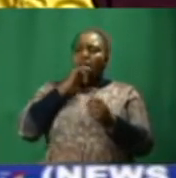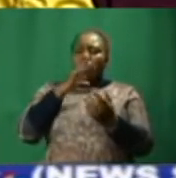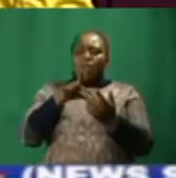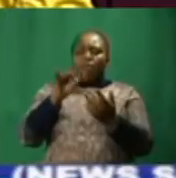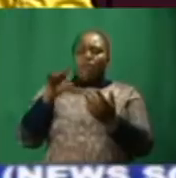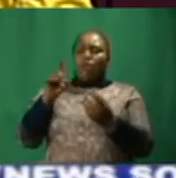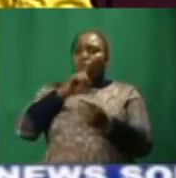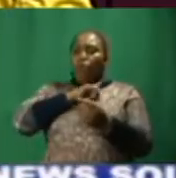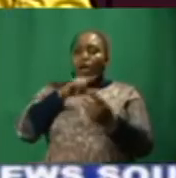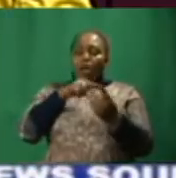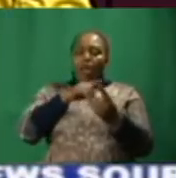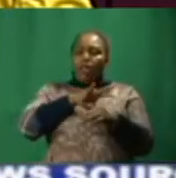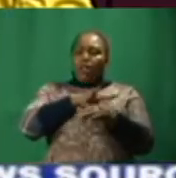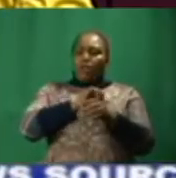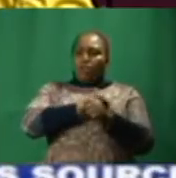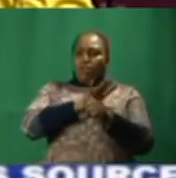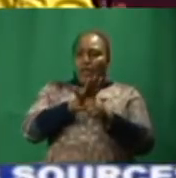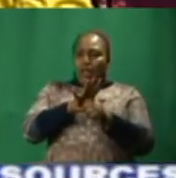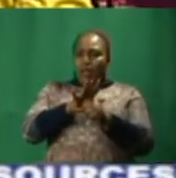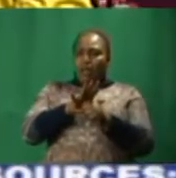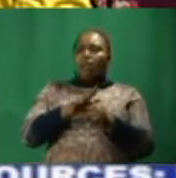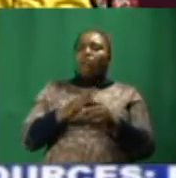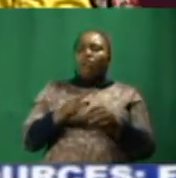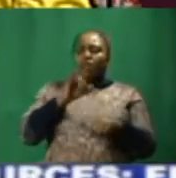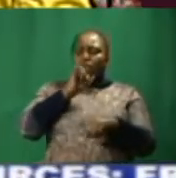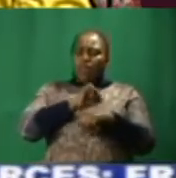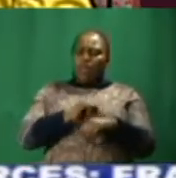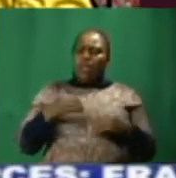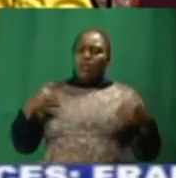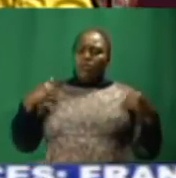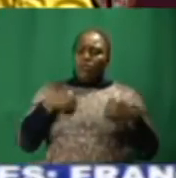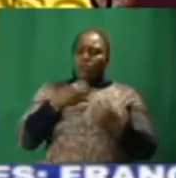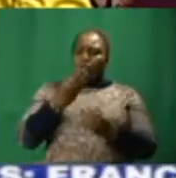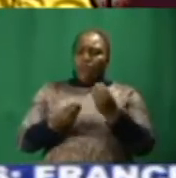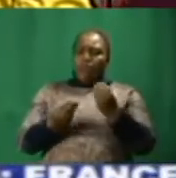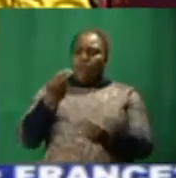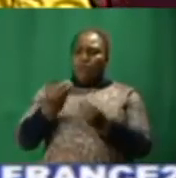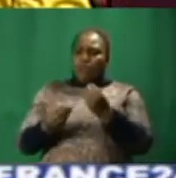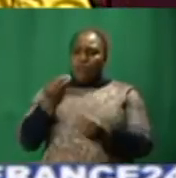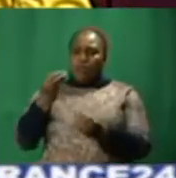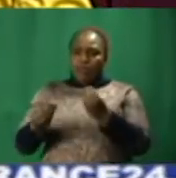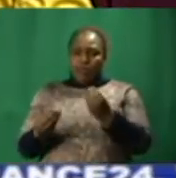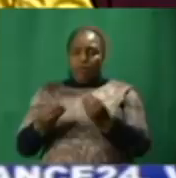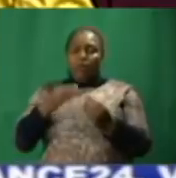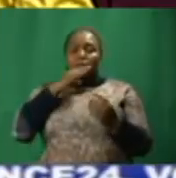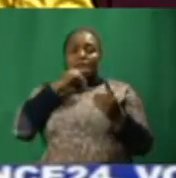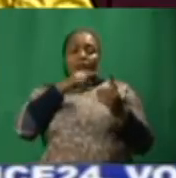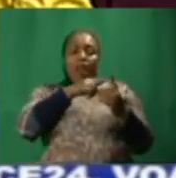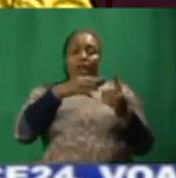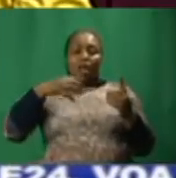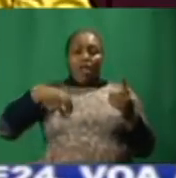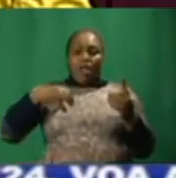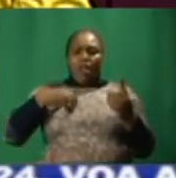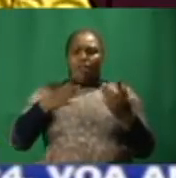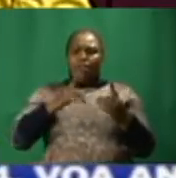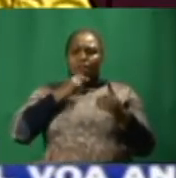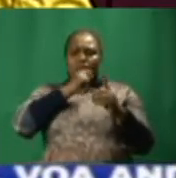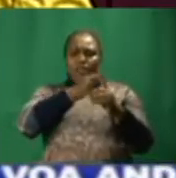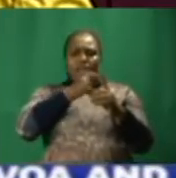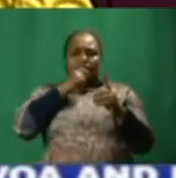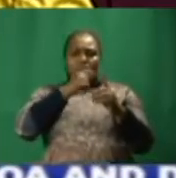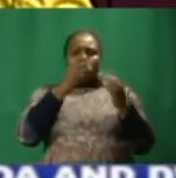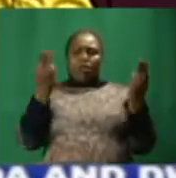wemuntu lomzala. Insasa yethu ke samukelisiwe khoza ikhulumisene nabo betempilo kuva ukuthi nje ingabe vele yini le kumele